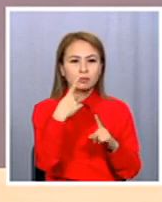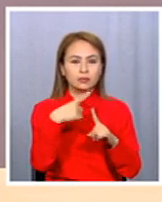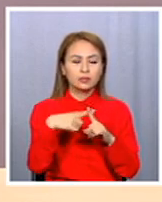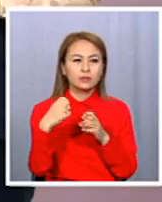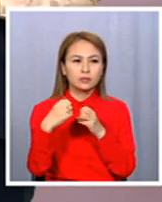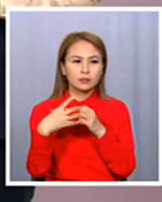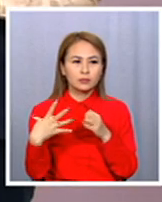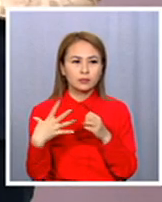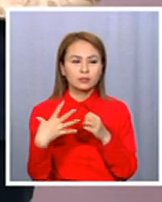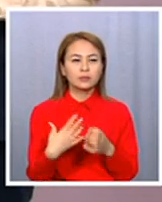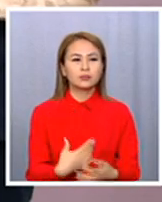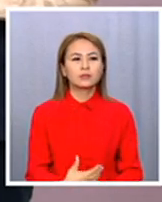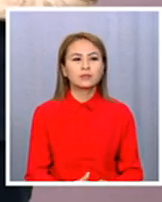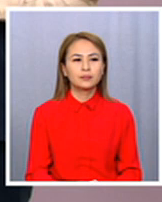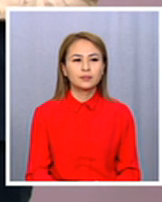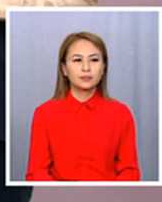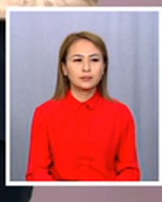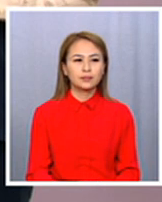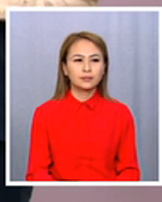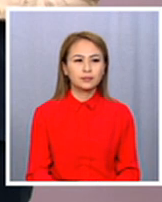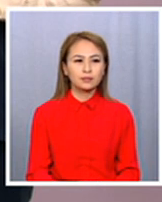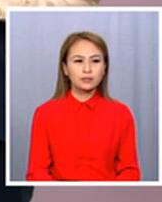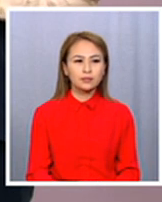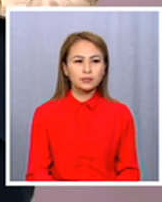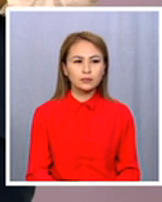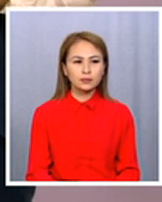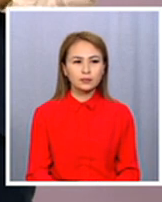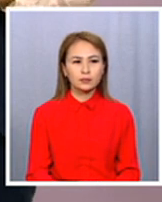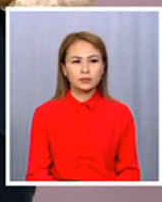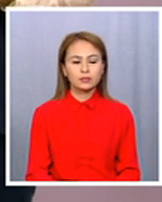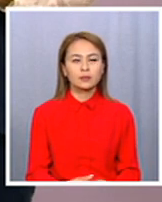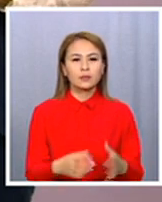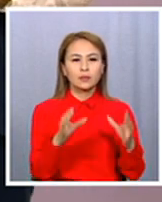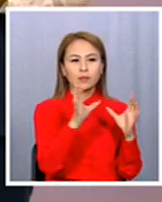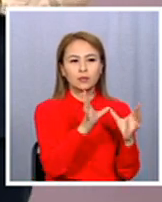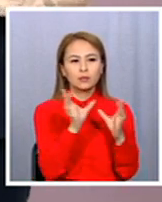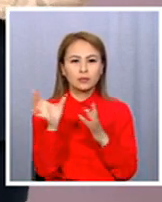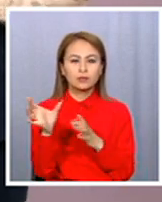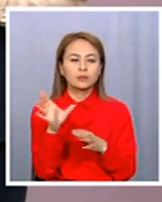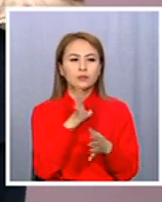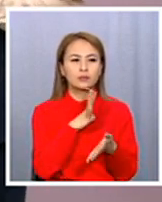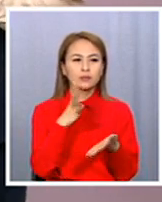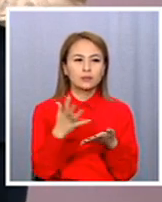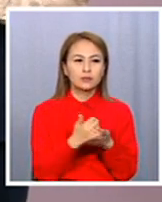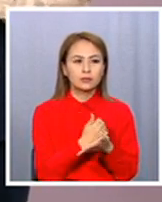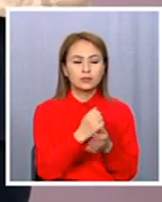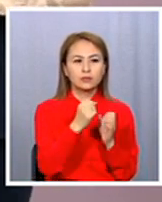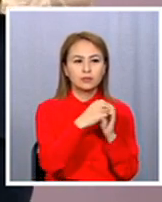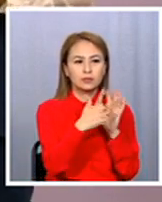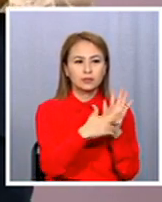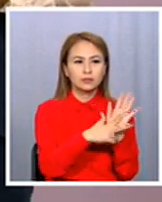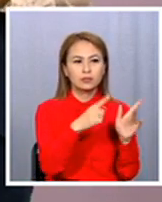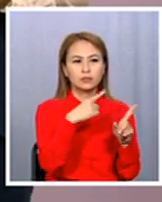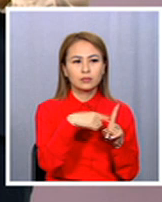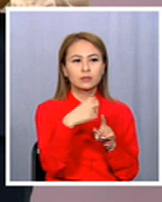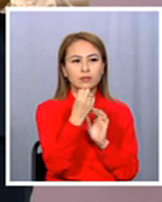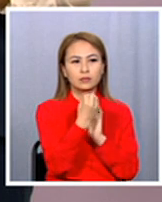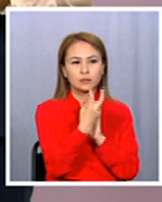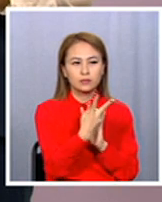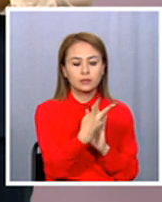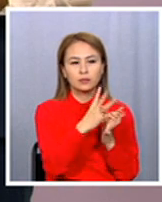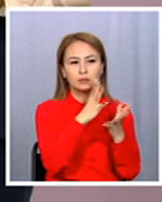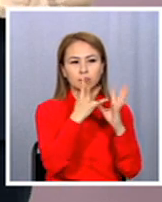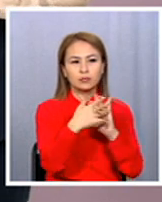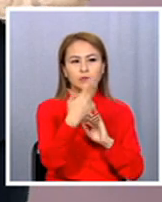сандарын аламыз. Яғни, дөңгелек сан шығатындай 18 бен 12 санын қосындысы